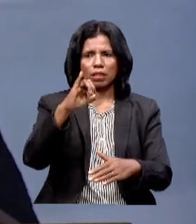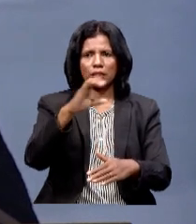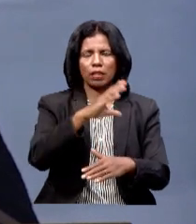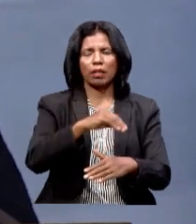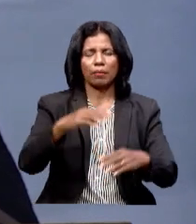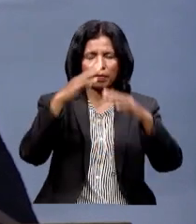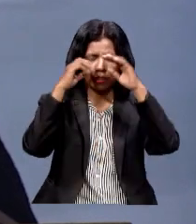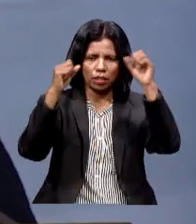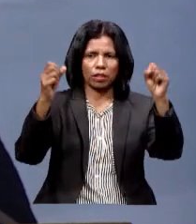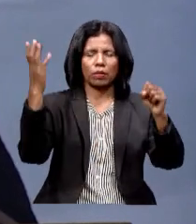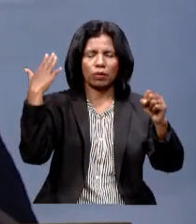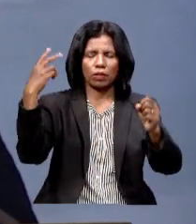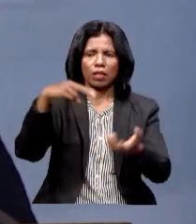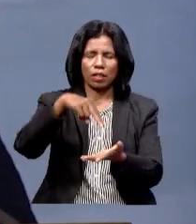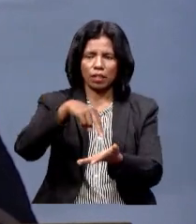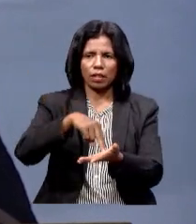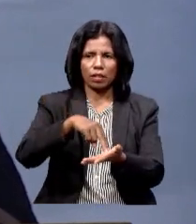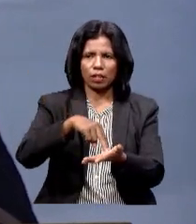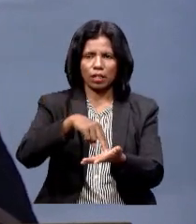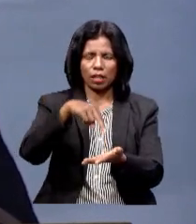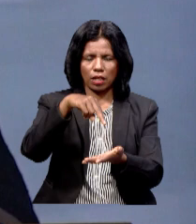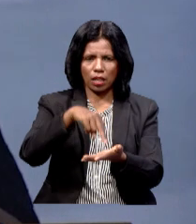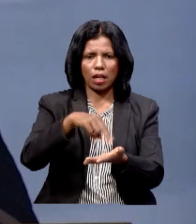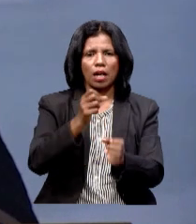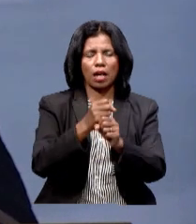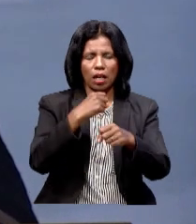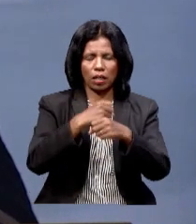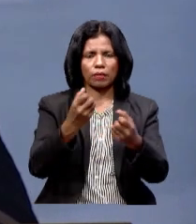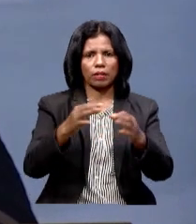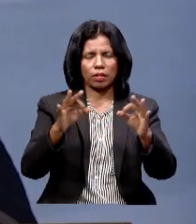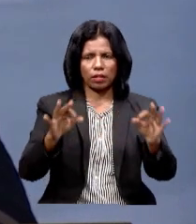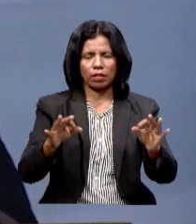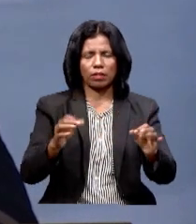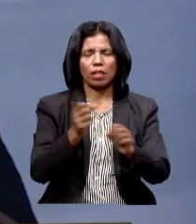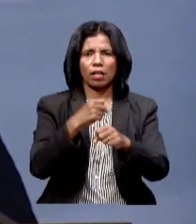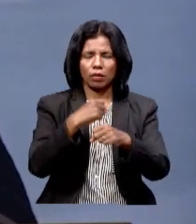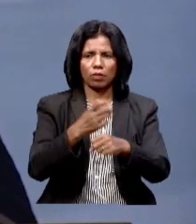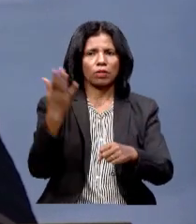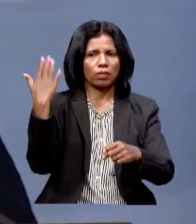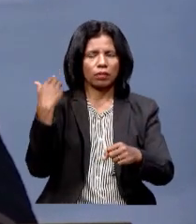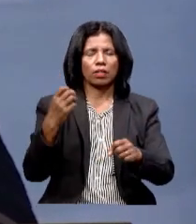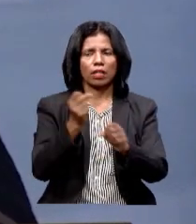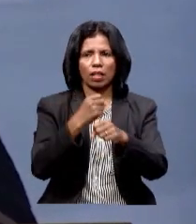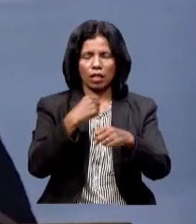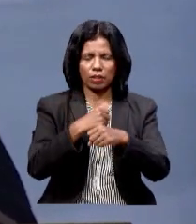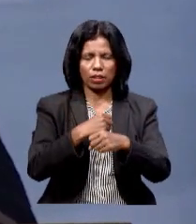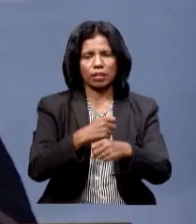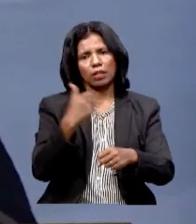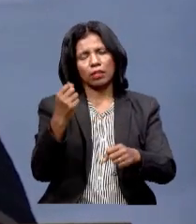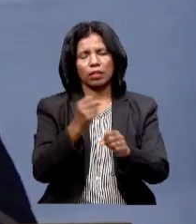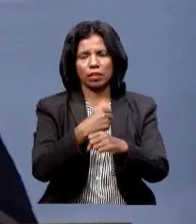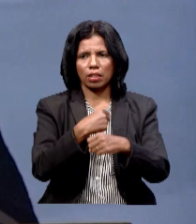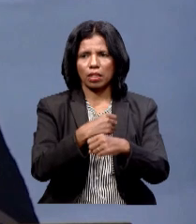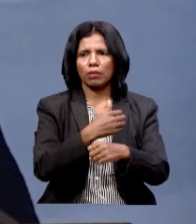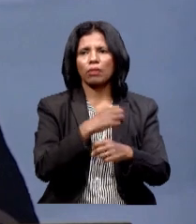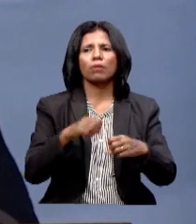santa nebe ma hari hela ona fondasi ni halo hela ona bot balo nebe ni halo ye bot balo nebe ni ala halo o insa pri